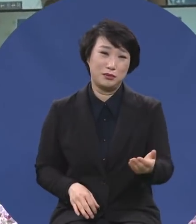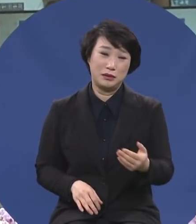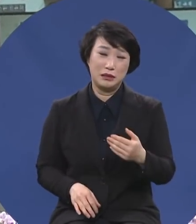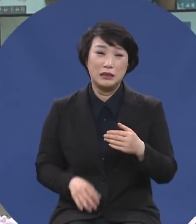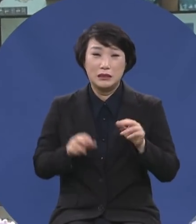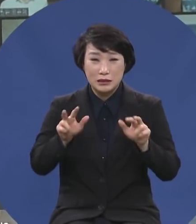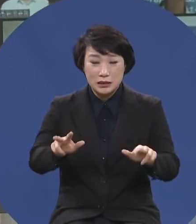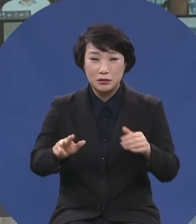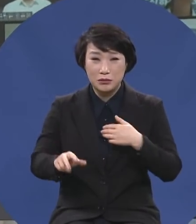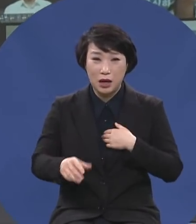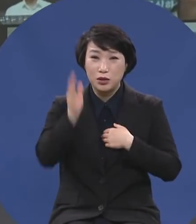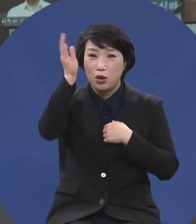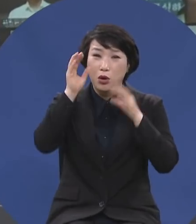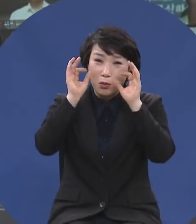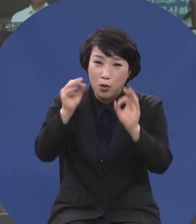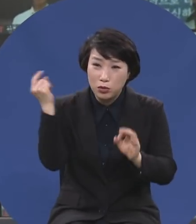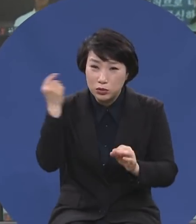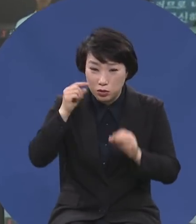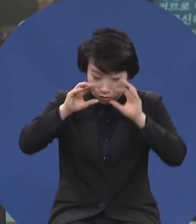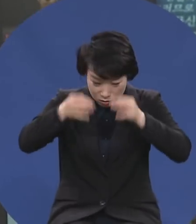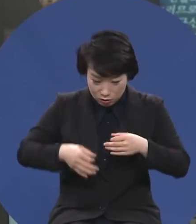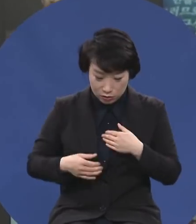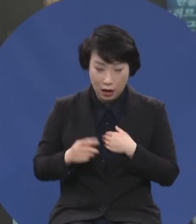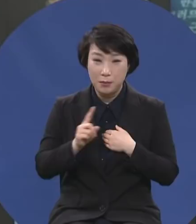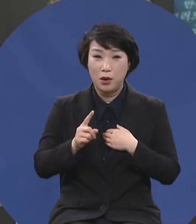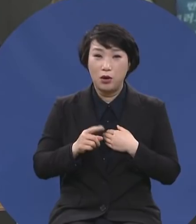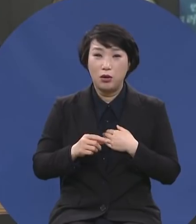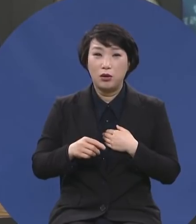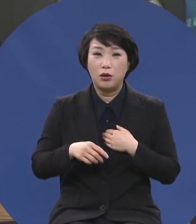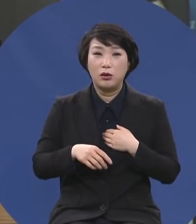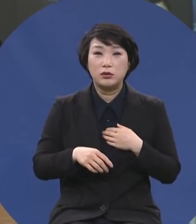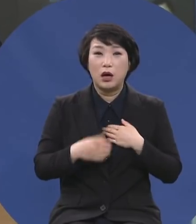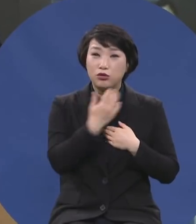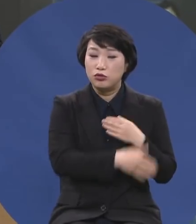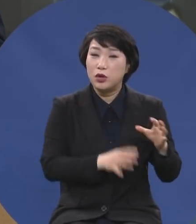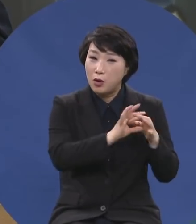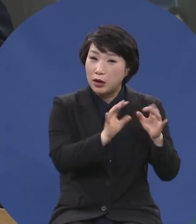당신은 지금 들어보니 육의 사람이요 성령의 사람이요?